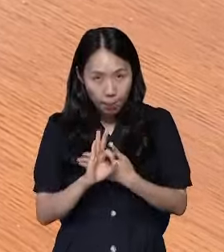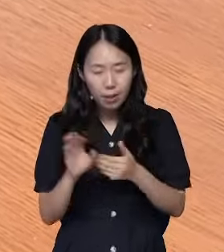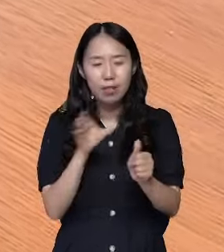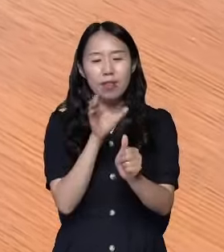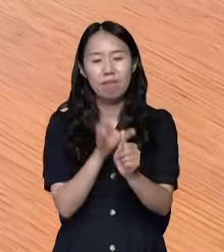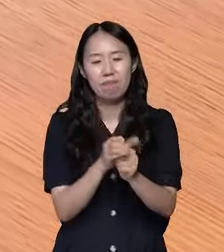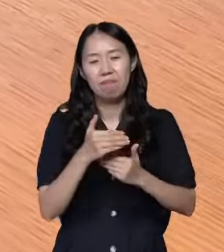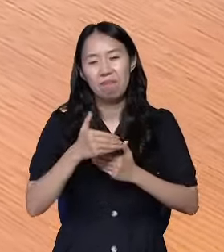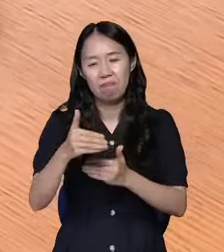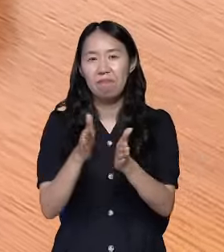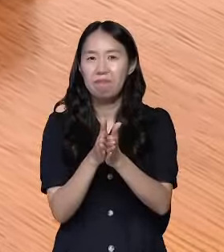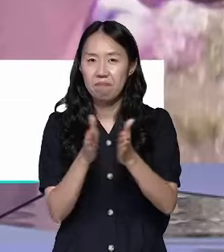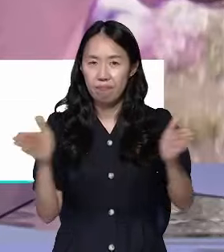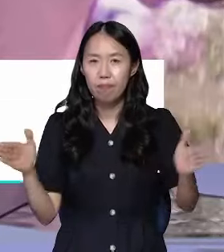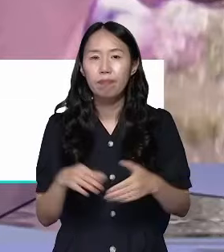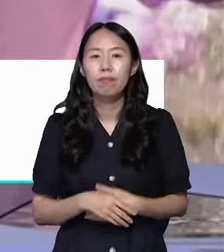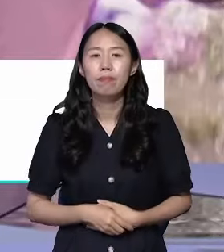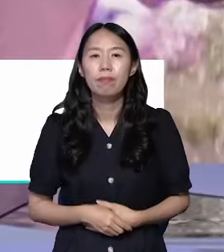들어갑니다.